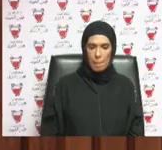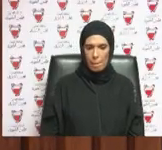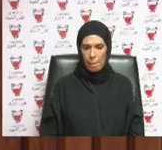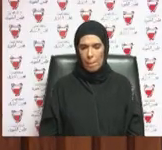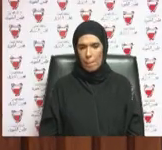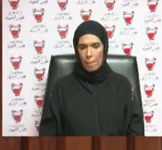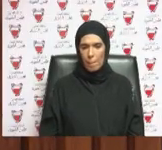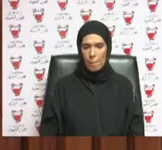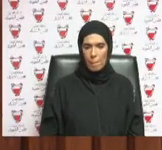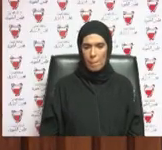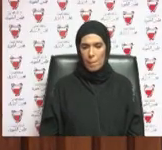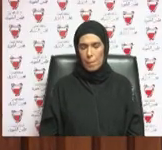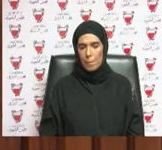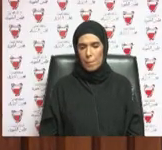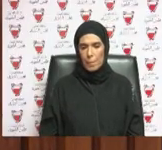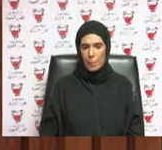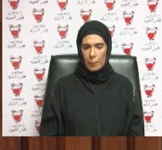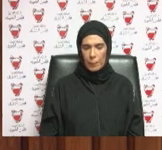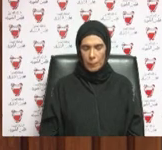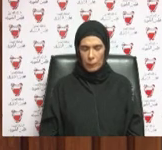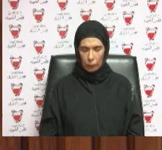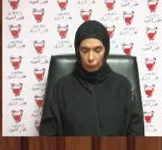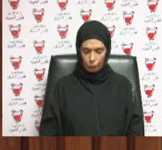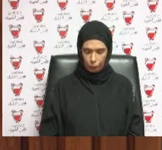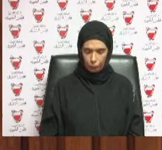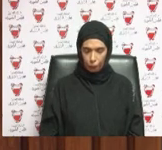شكرا جزيلا. الأخ ياسر حميدان تفضل.